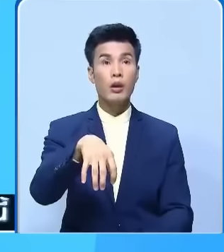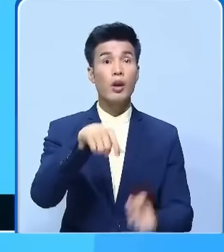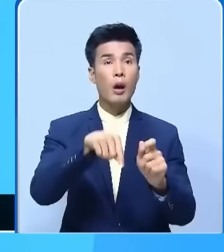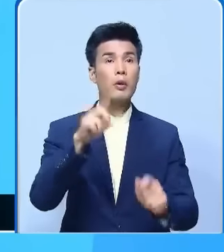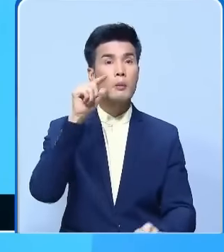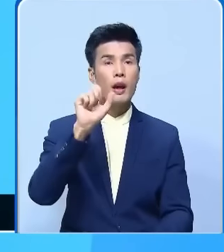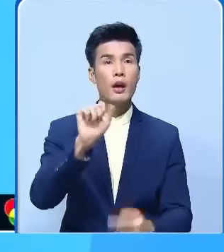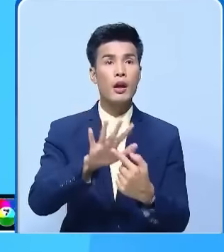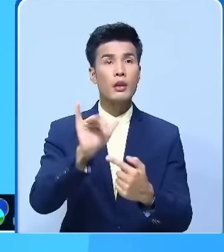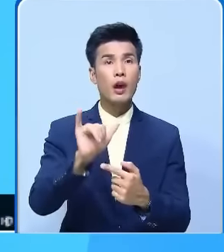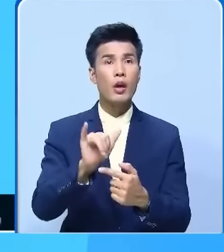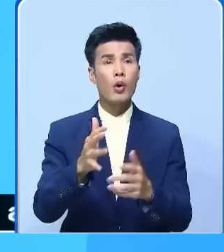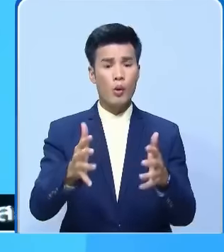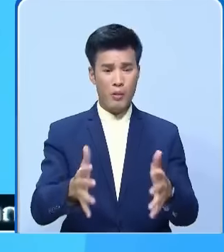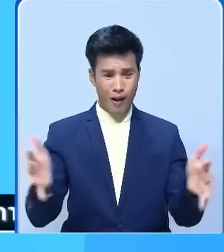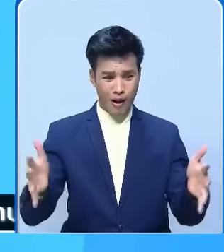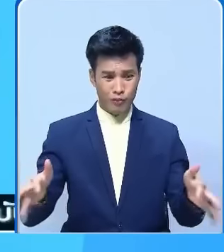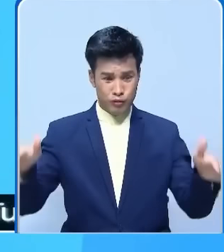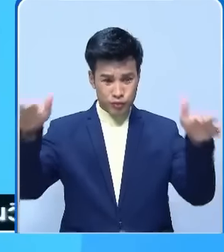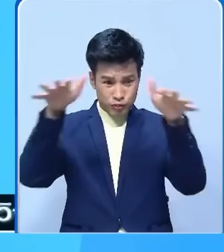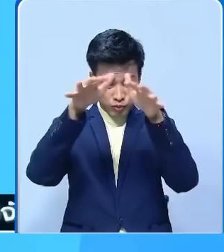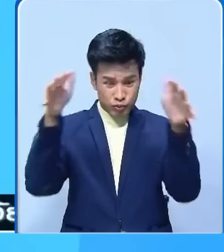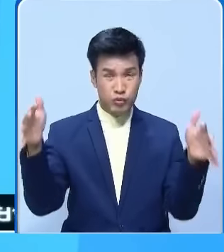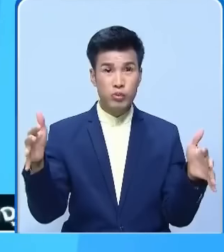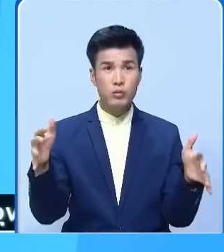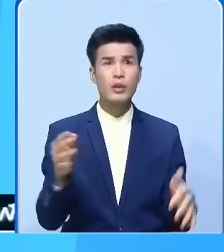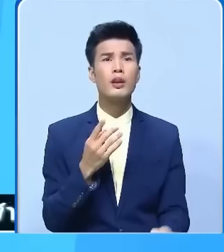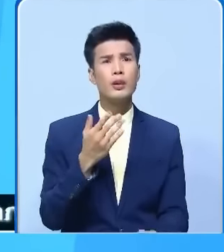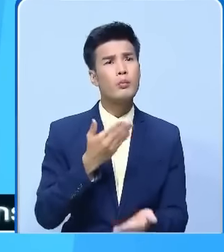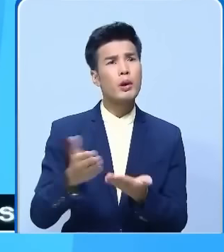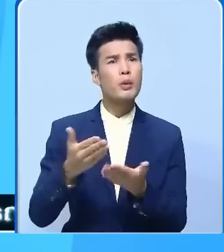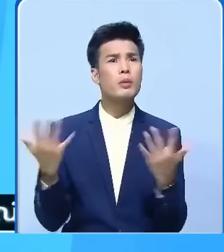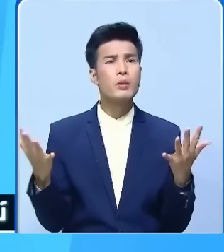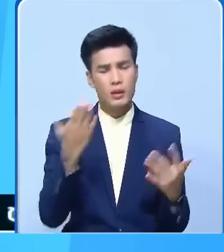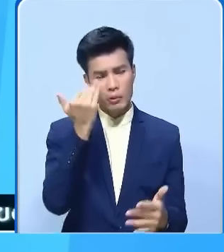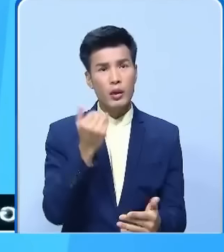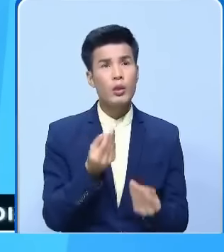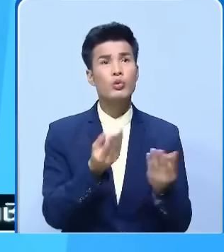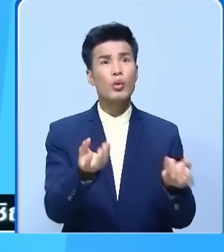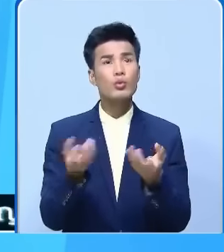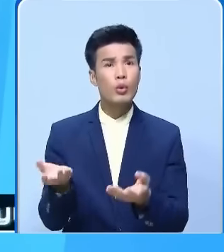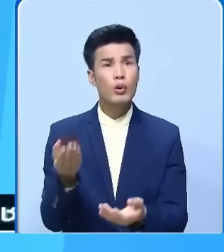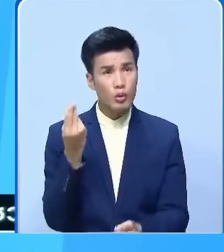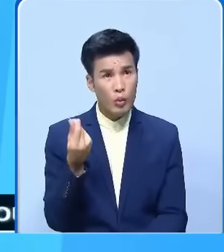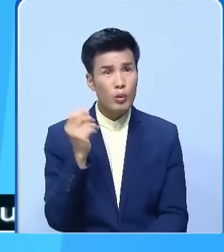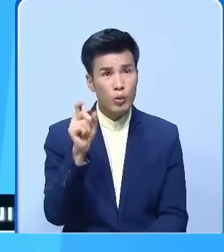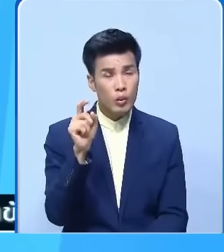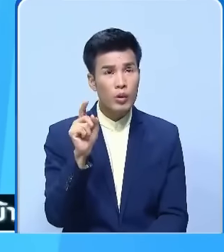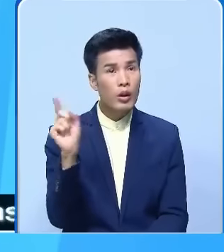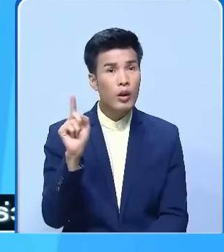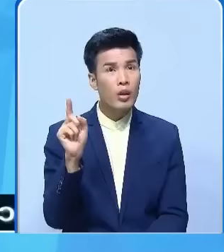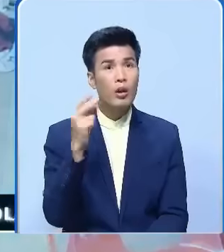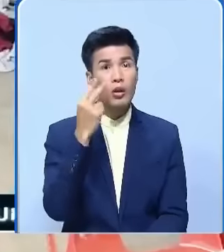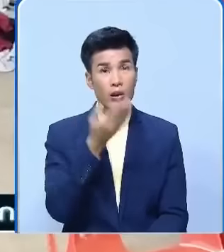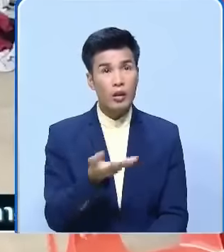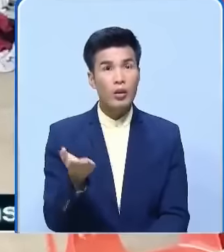พันเดินทนทุกเต็มไปหมด ค่ะโดยเฉพาะเสื้อผ้าเนี่ย เขาถามว่าทำไมไม่ส่งไปหาคนที่เขาต้องการความช่วยเหลือทำไมไม่ส่งไปนี่ไง